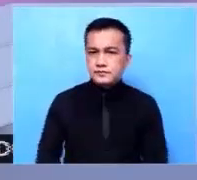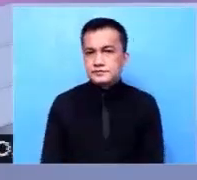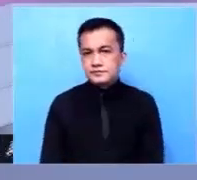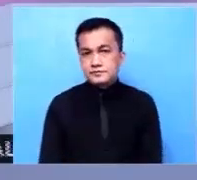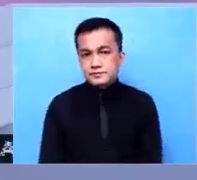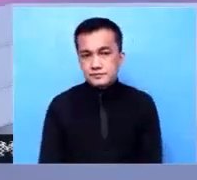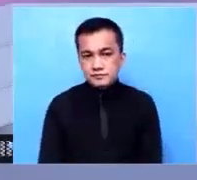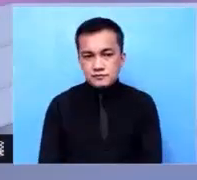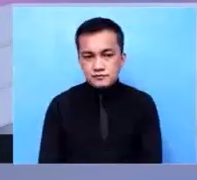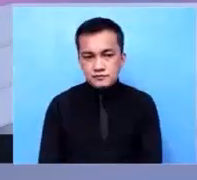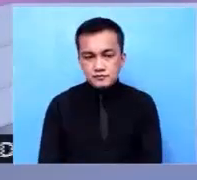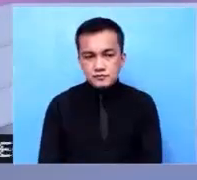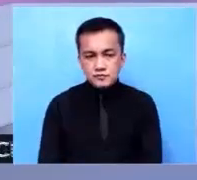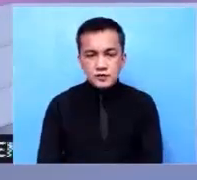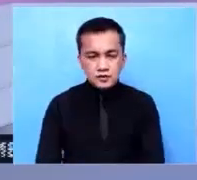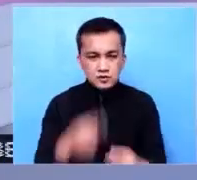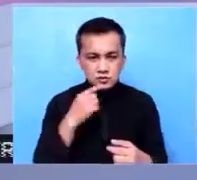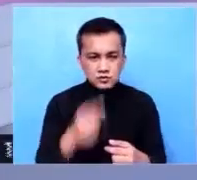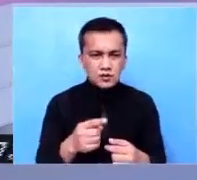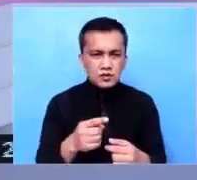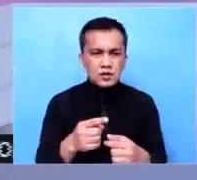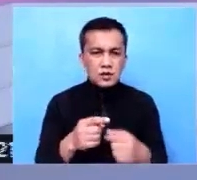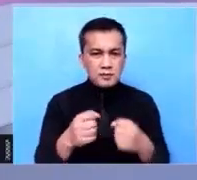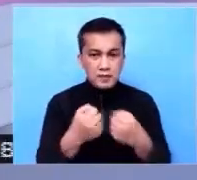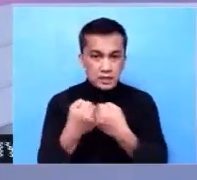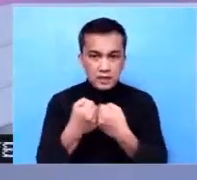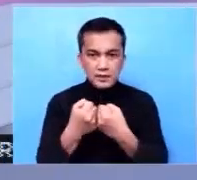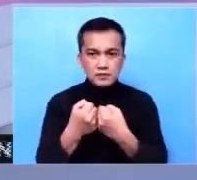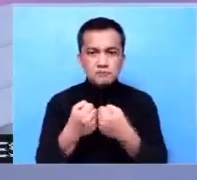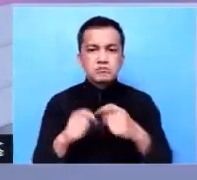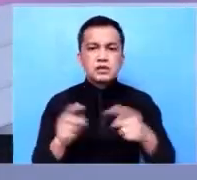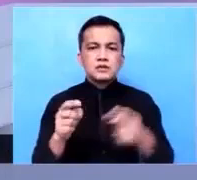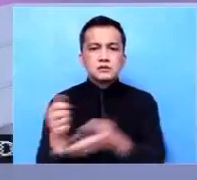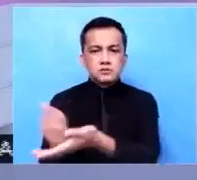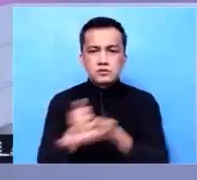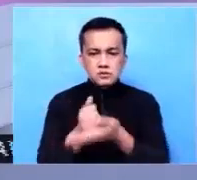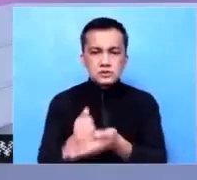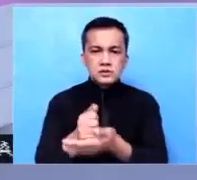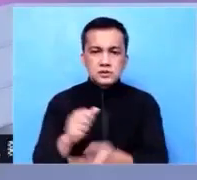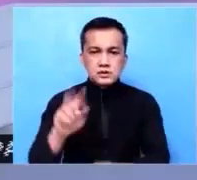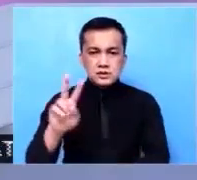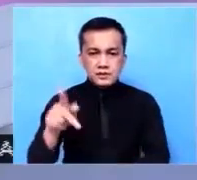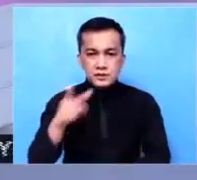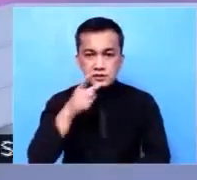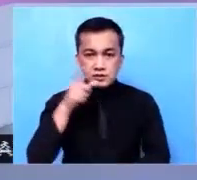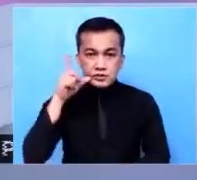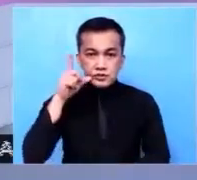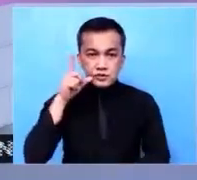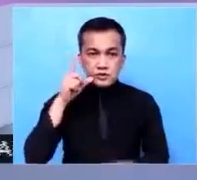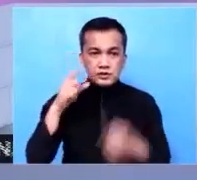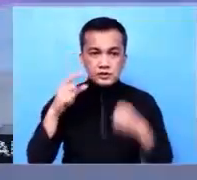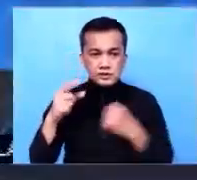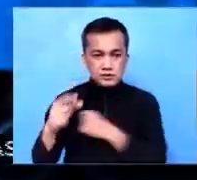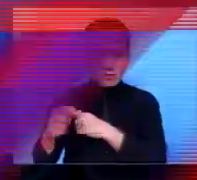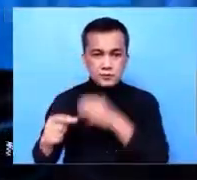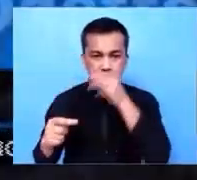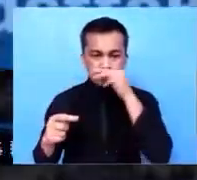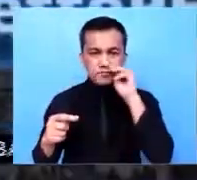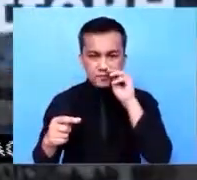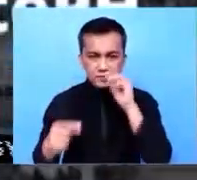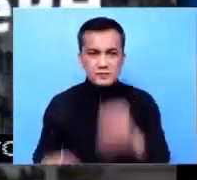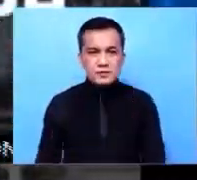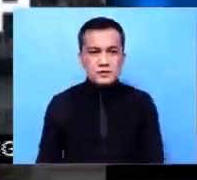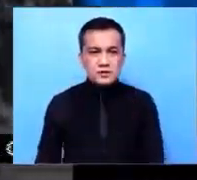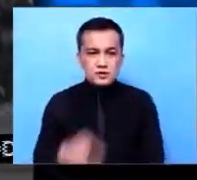Magkalaban pero nagtulungan muna para sa mga binagyo sina Vice President Lenny Robredo at Senator Manny Pacquiao. Sa tweet ni